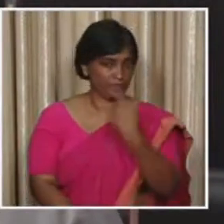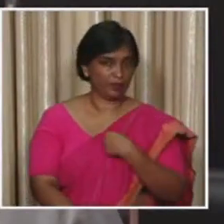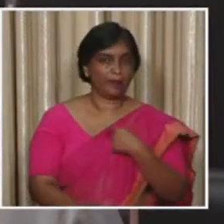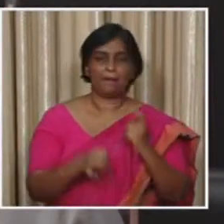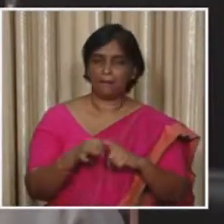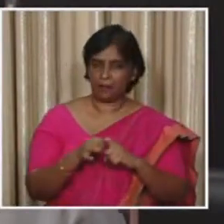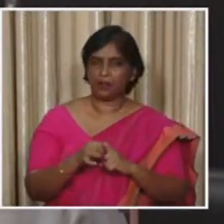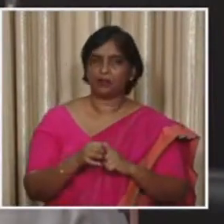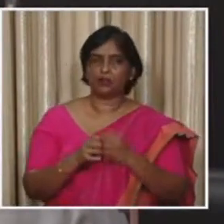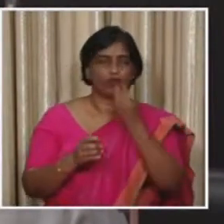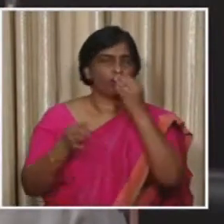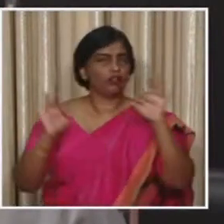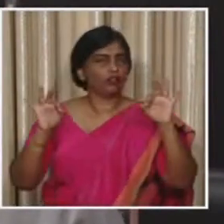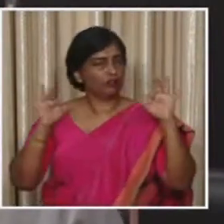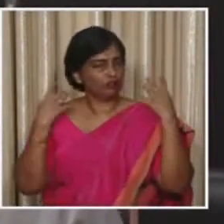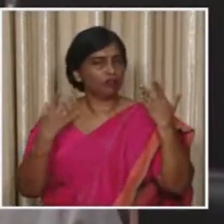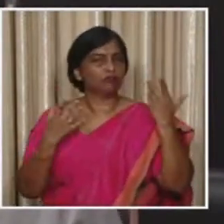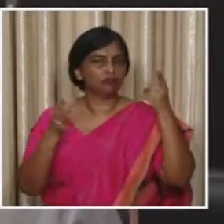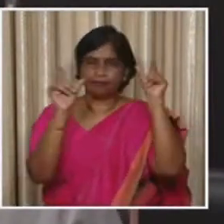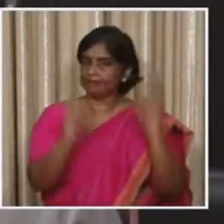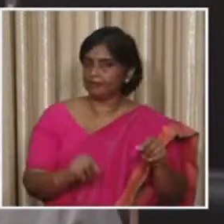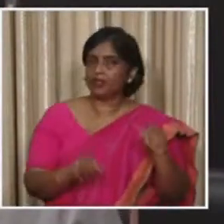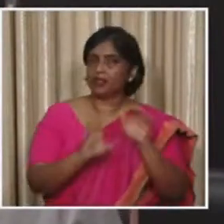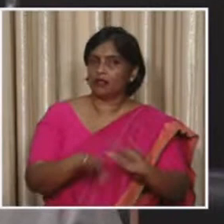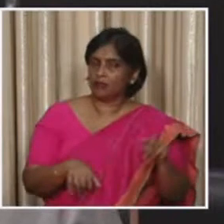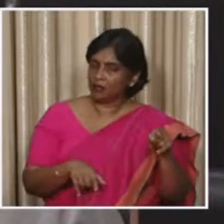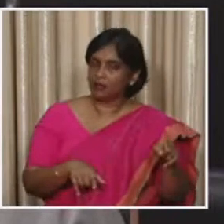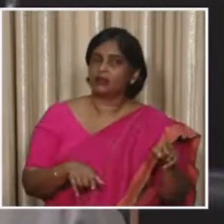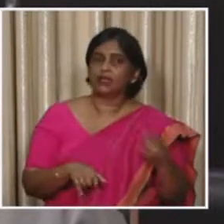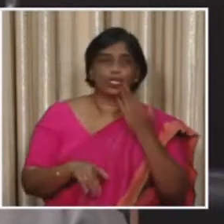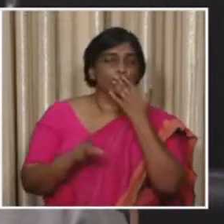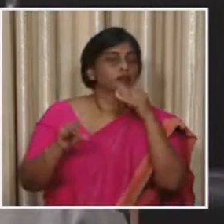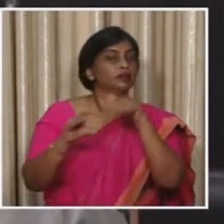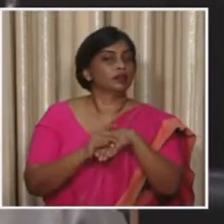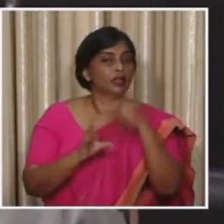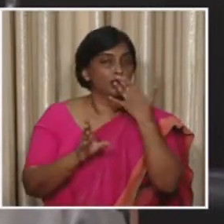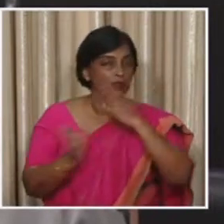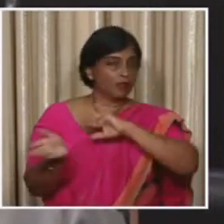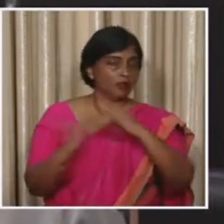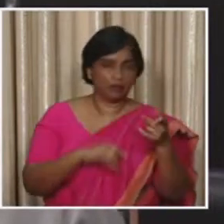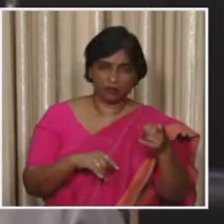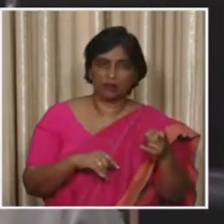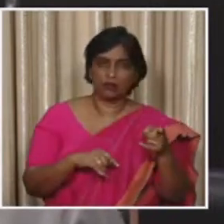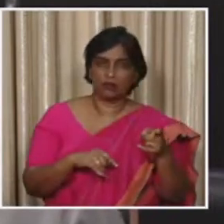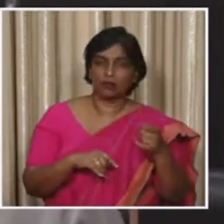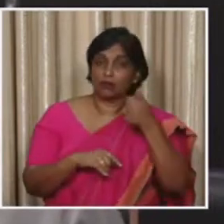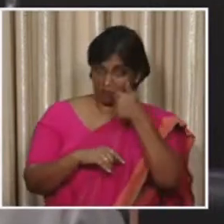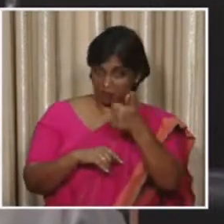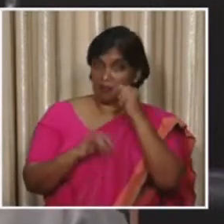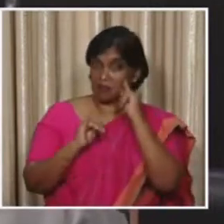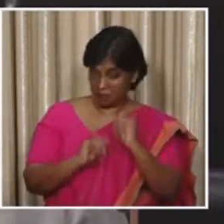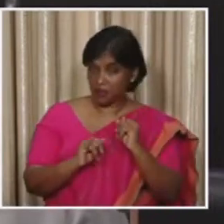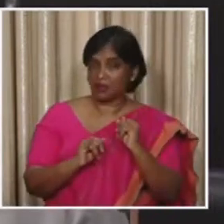ප්‍රශ්නයක් මන්ද පෝෂණය ළමයි පාසල් පන්තියේදී වැටෙන එක